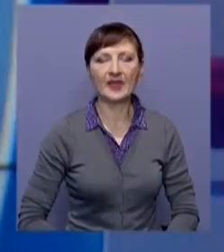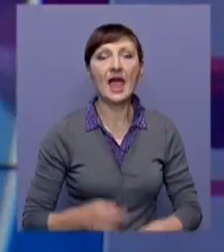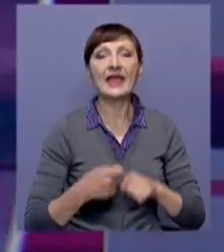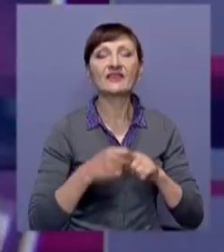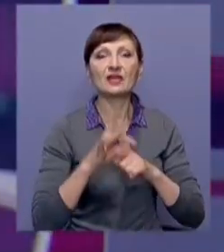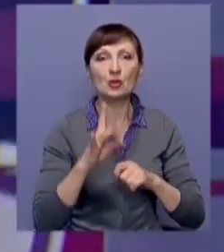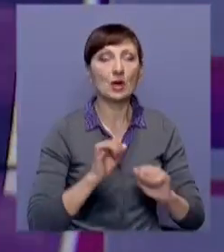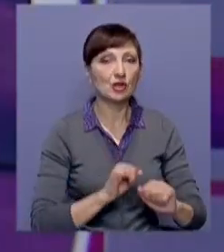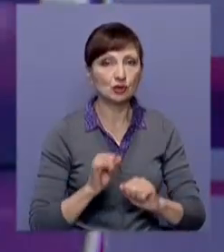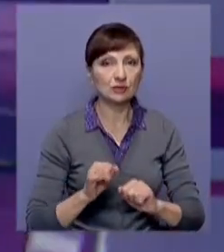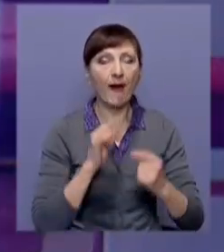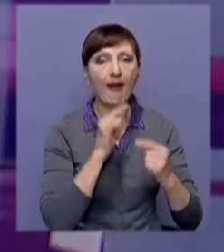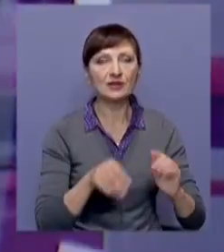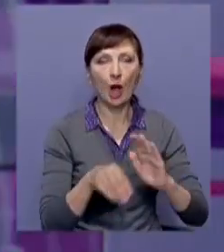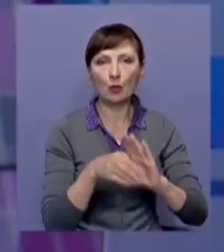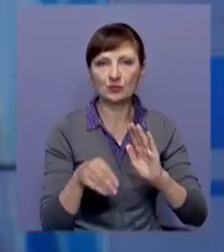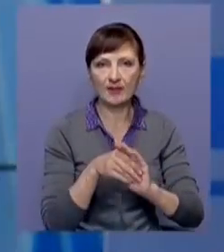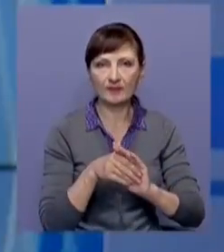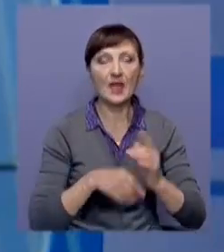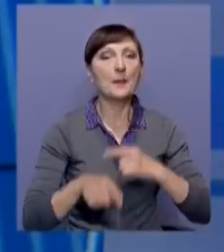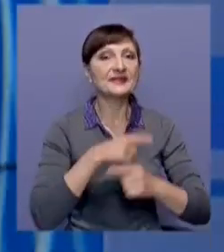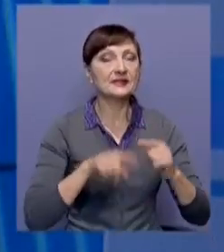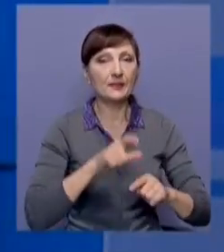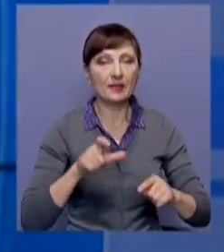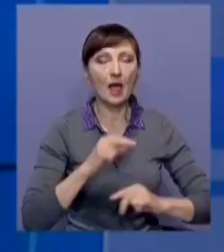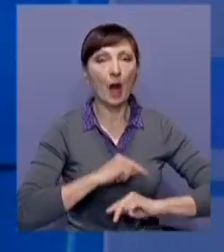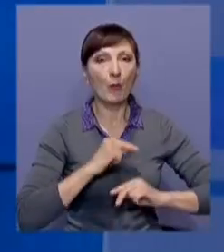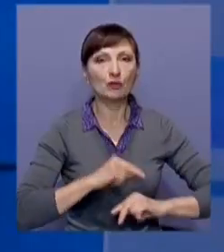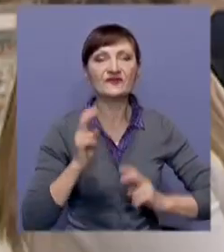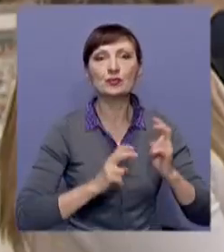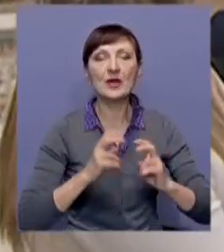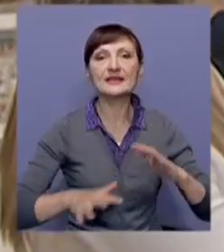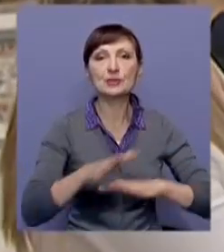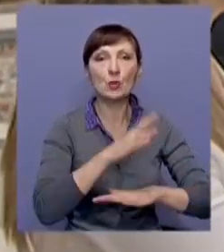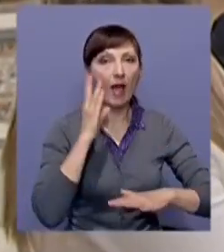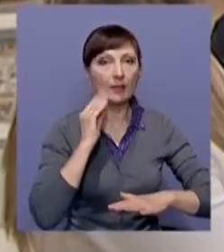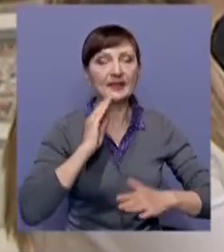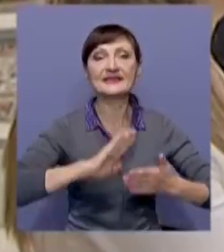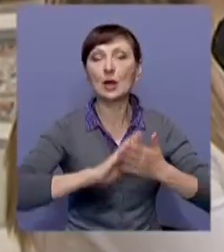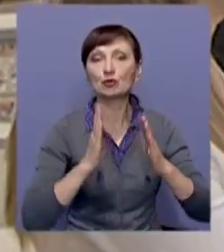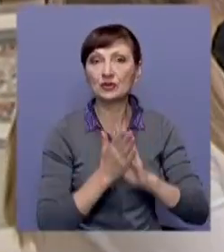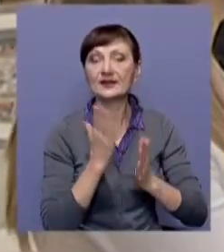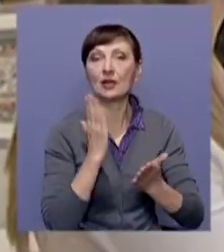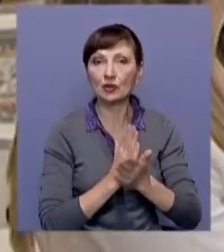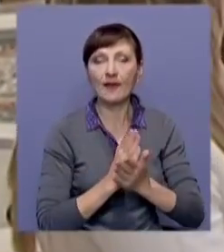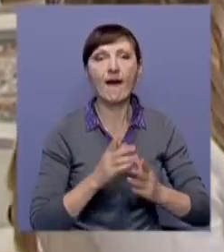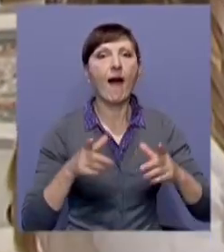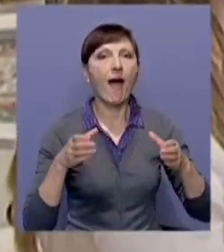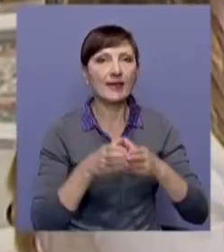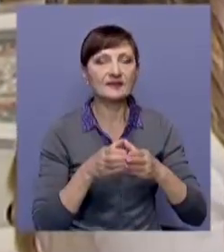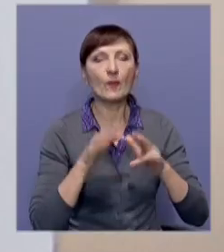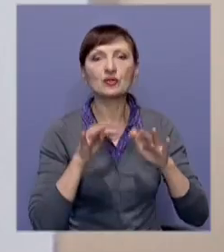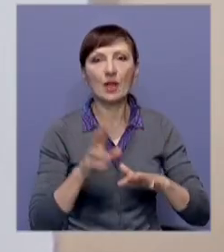Инвесторы под защитой антикоррупционеров. Бизнесмены, работающие в индустриальной зоне Алматы, заключили соглашение с агентством по